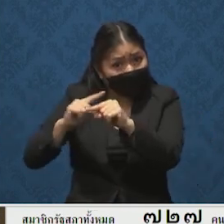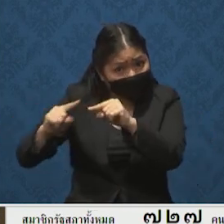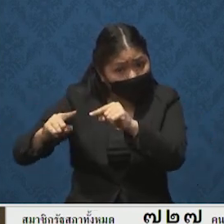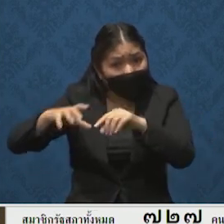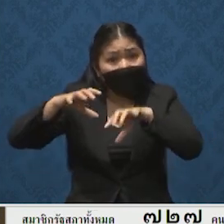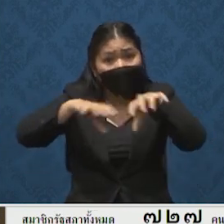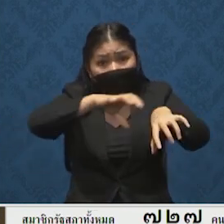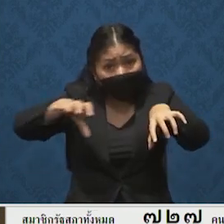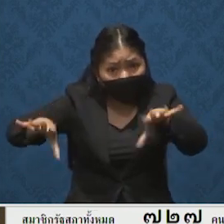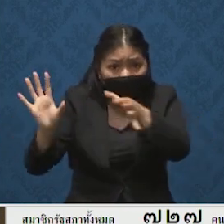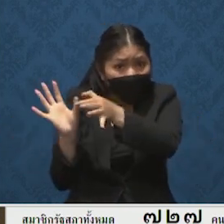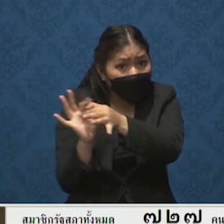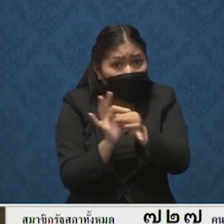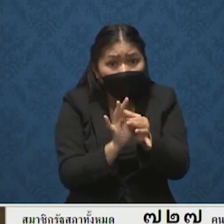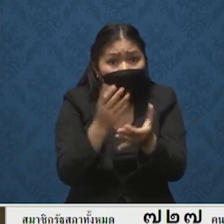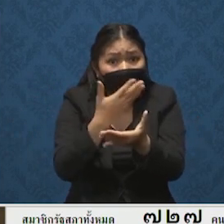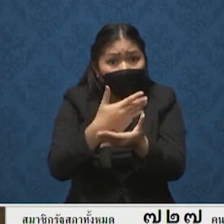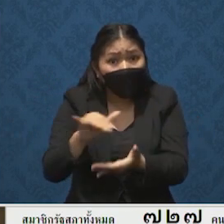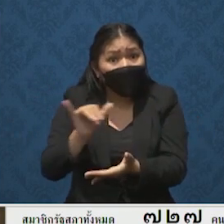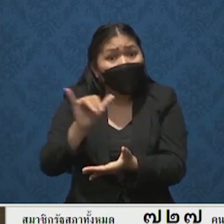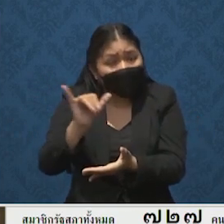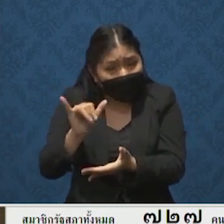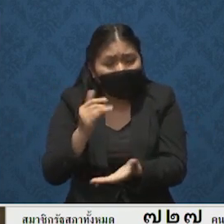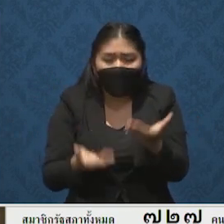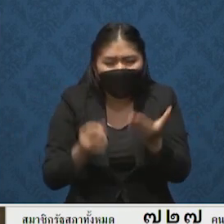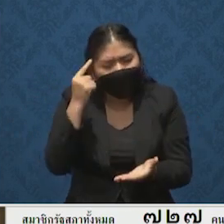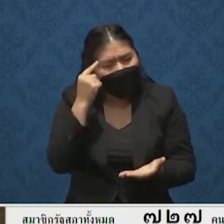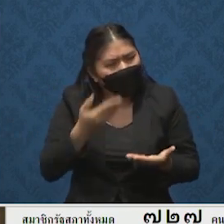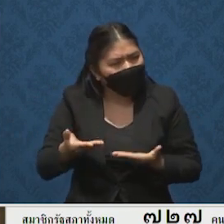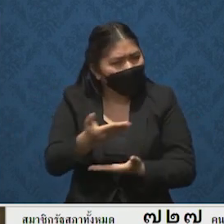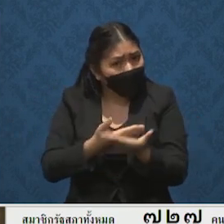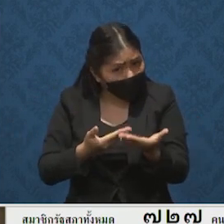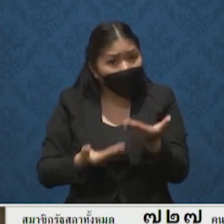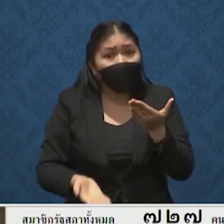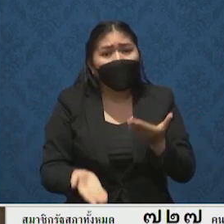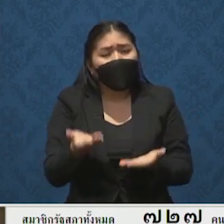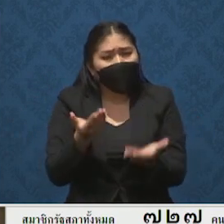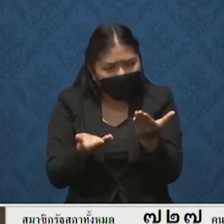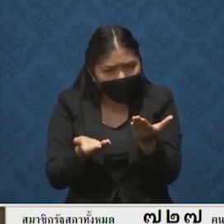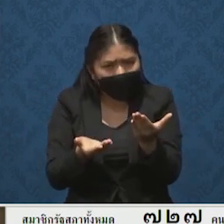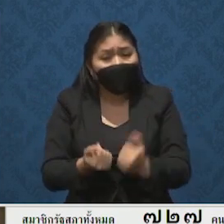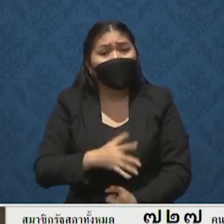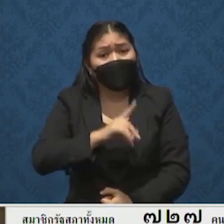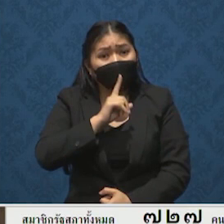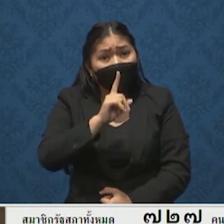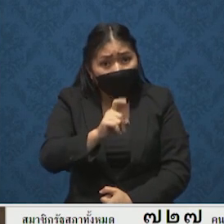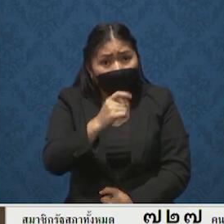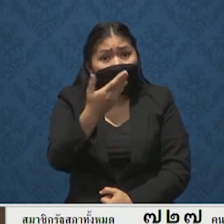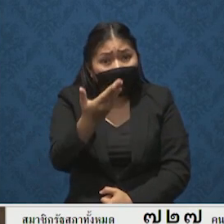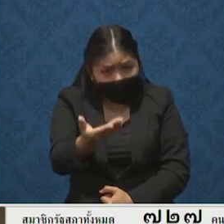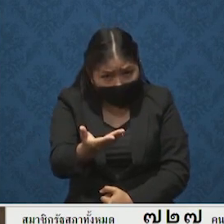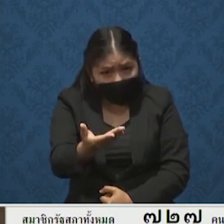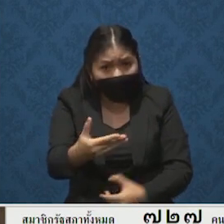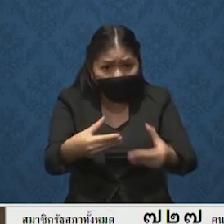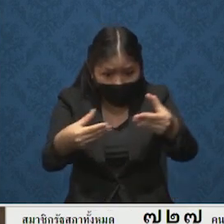วข้องแต่ถ้าท่านประธานจะวินิจฉัยแตกต่างออกไปก็สุดแล้วแต่ท่านแต่ว่าท้ายที่สุดได้มีการดำเนินการส่งไปให้องค์กรต่างๆตามรั